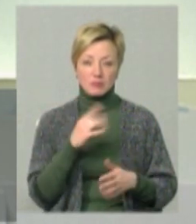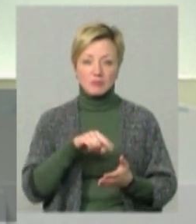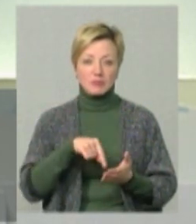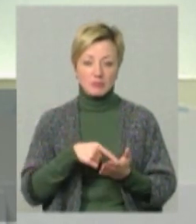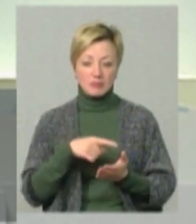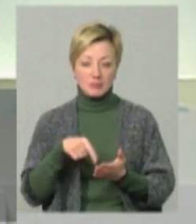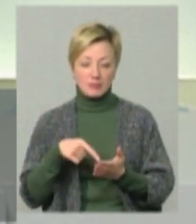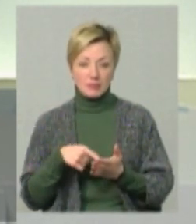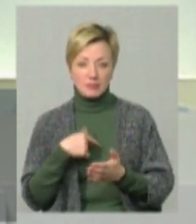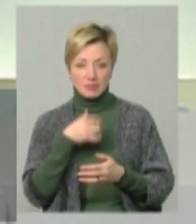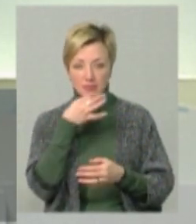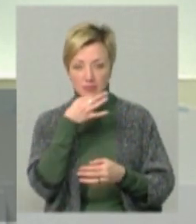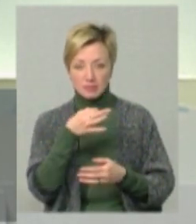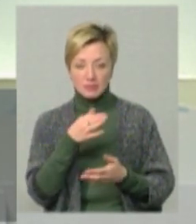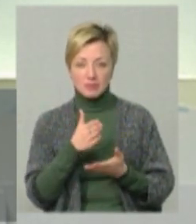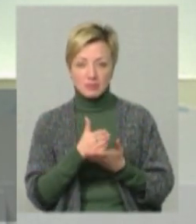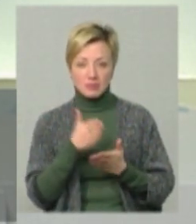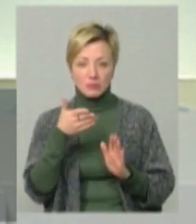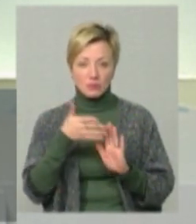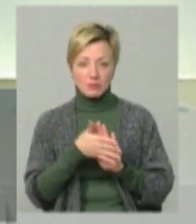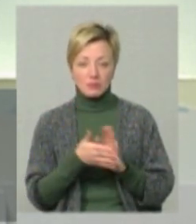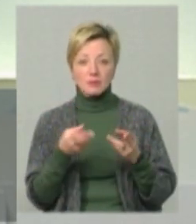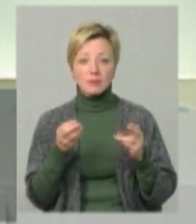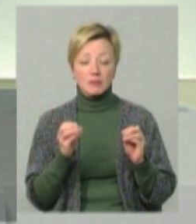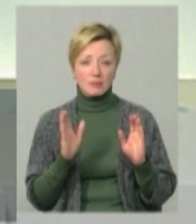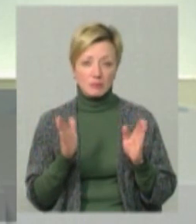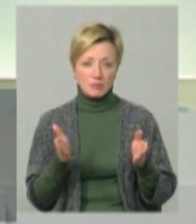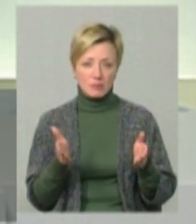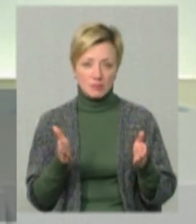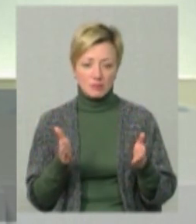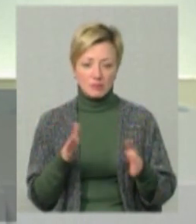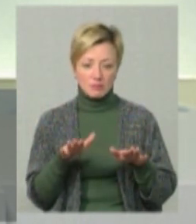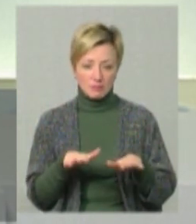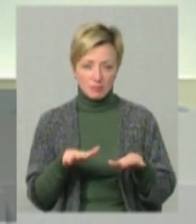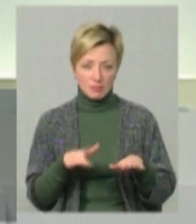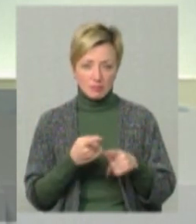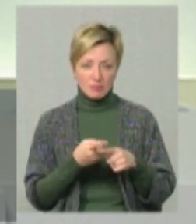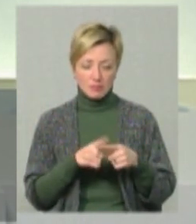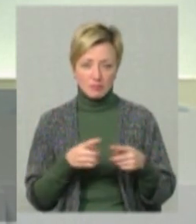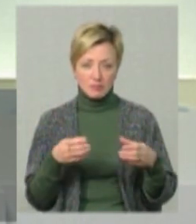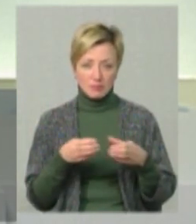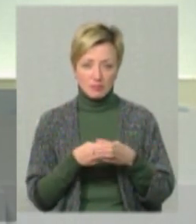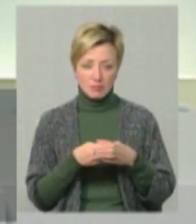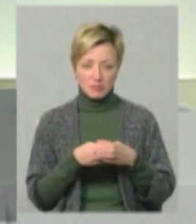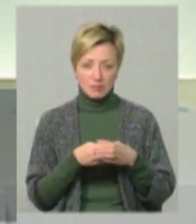які я назвав, є розуміння, де буде дислоковано ці